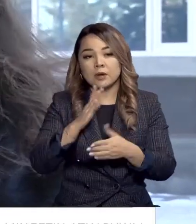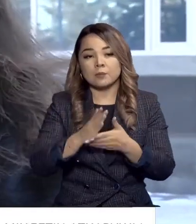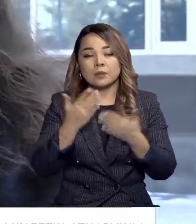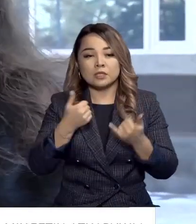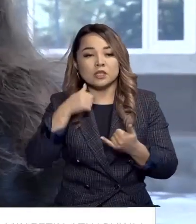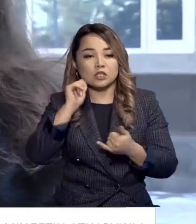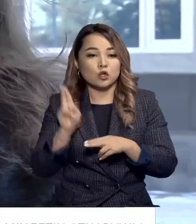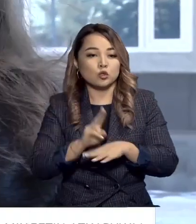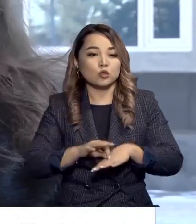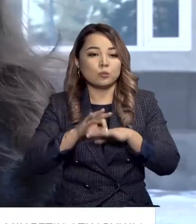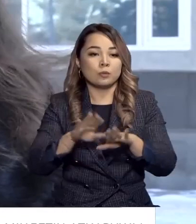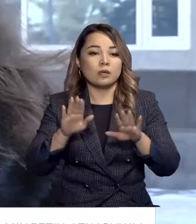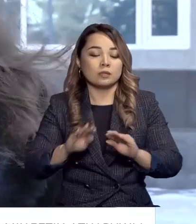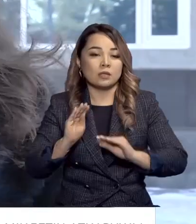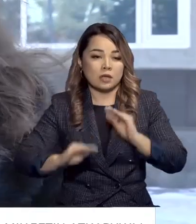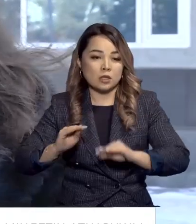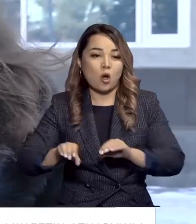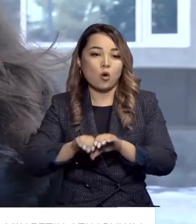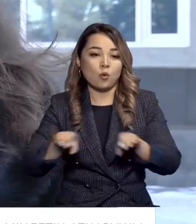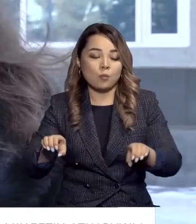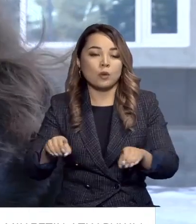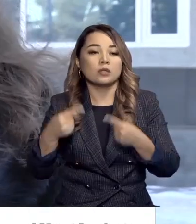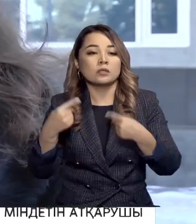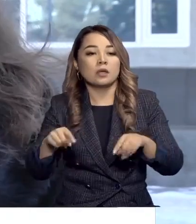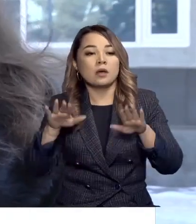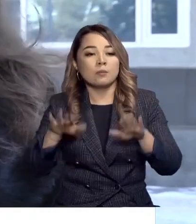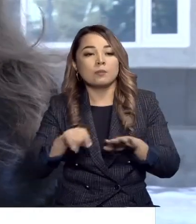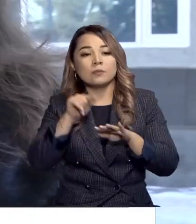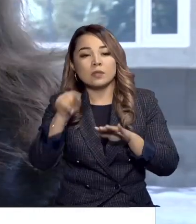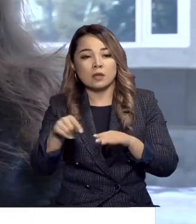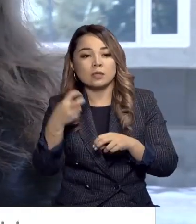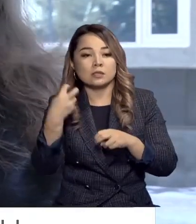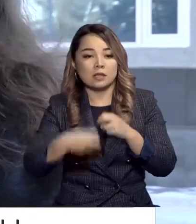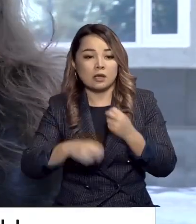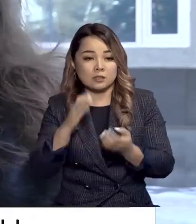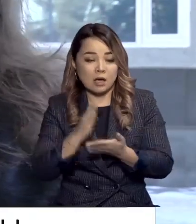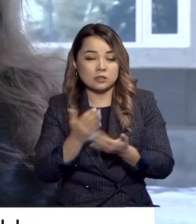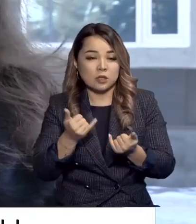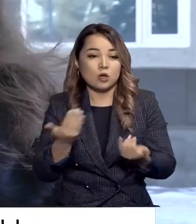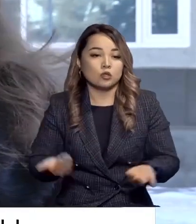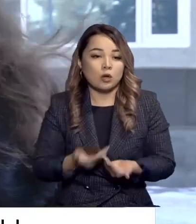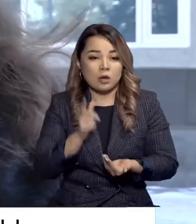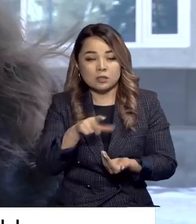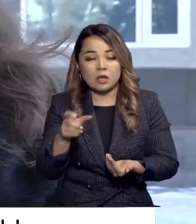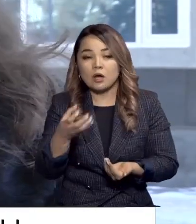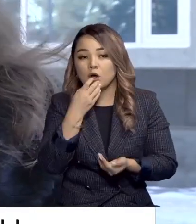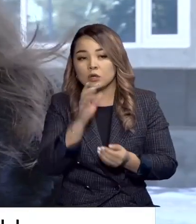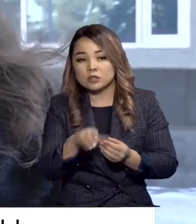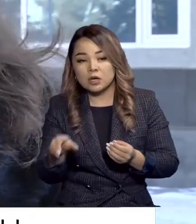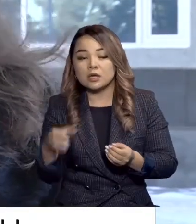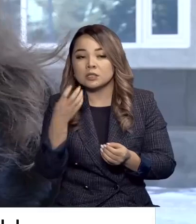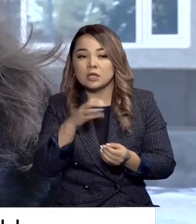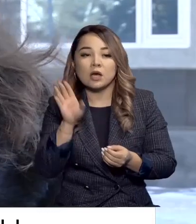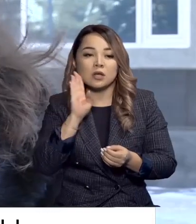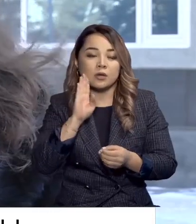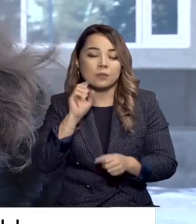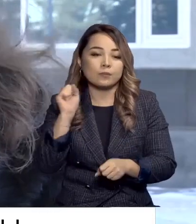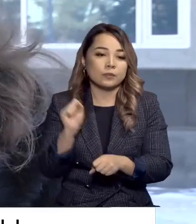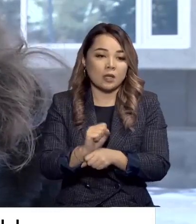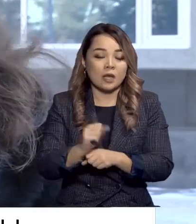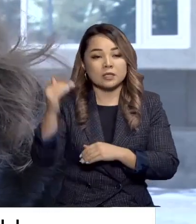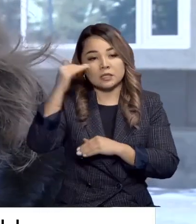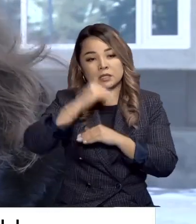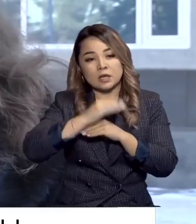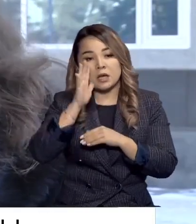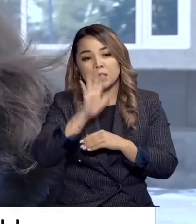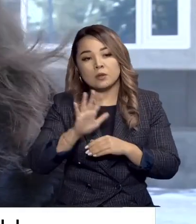Кеше жөнделген жерге жапсырлас құбырдан бүгін тағы ақау шықты. Соған байланысты тұрғындарға жылу және ыстық су беруді тоқтаттық. Кешкі